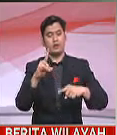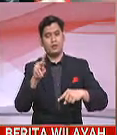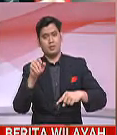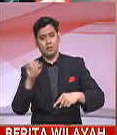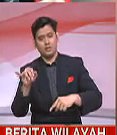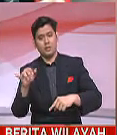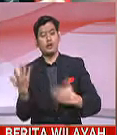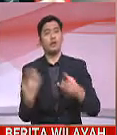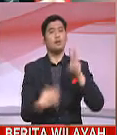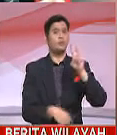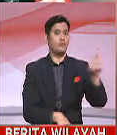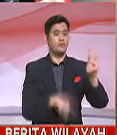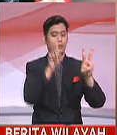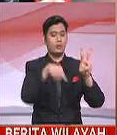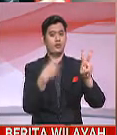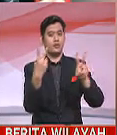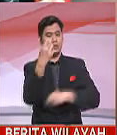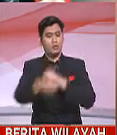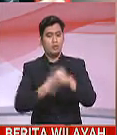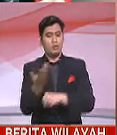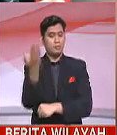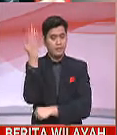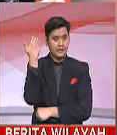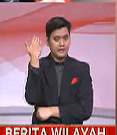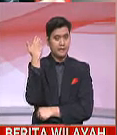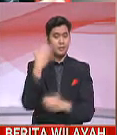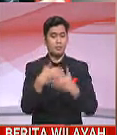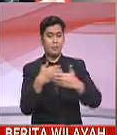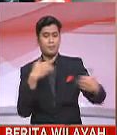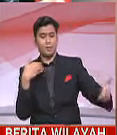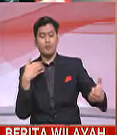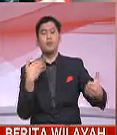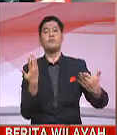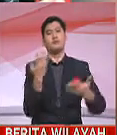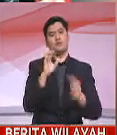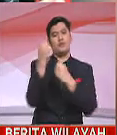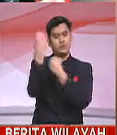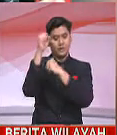pada 22 Februari tahun lepas sebelum kalender sukan antarabangsa terhenti.